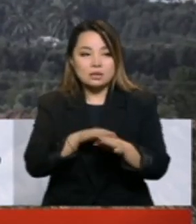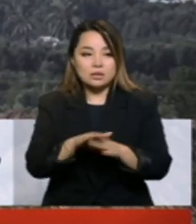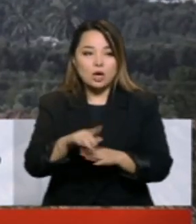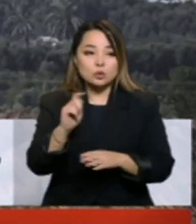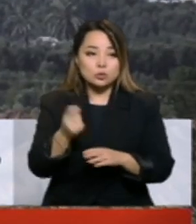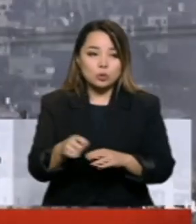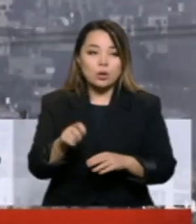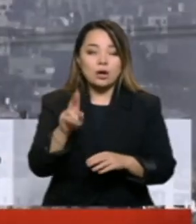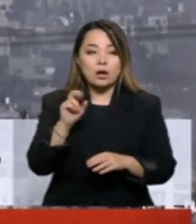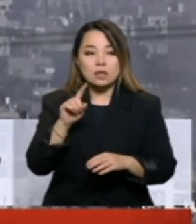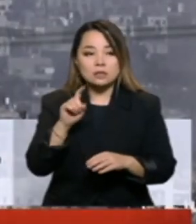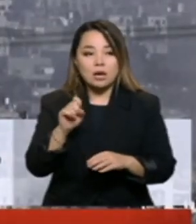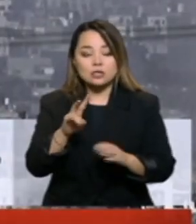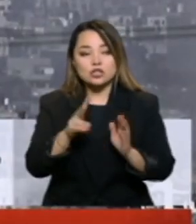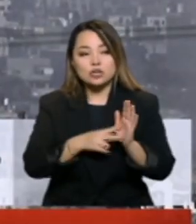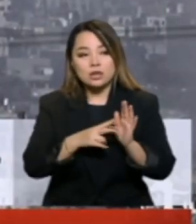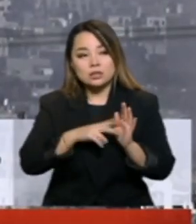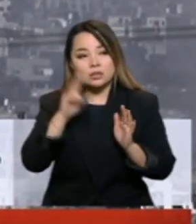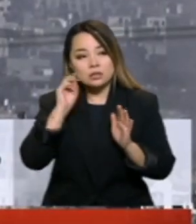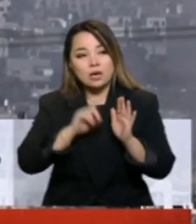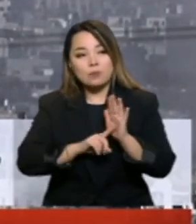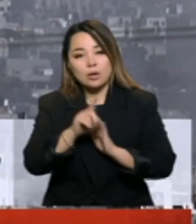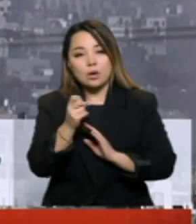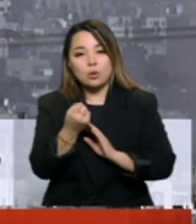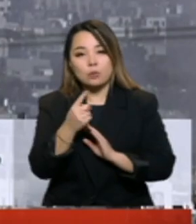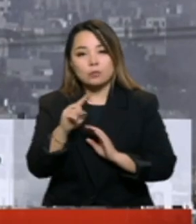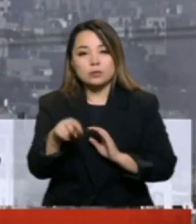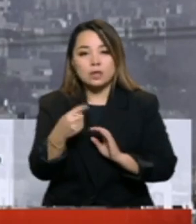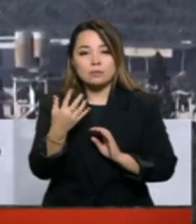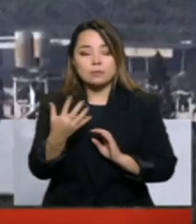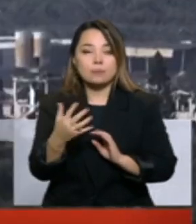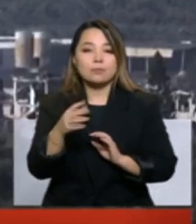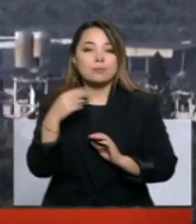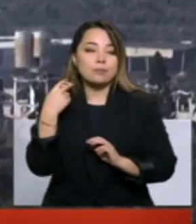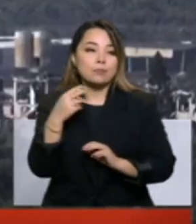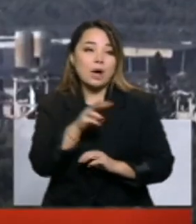соғыс қазанның 7-сінде басталды, содан бері 11 жарым мыңдай палестиналық мерт болды.